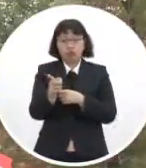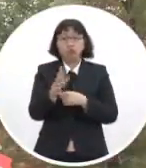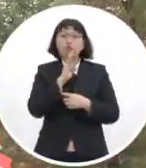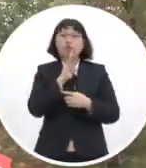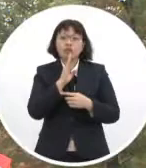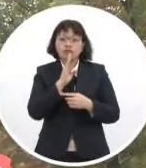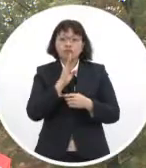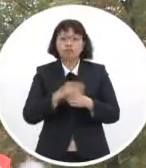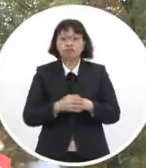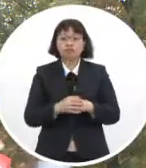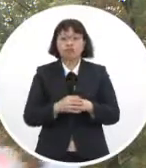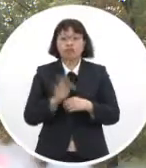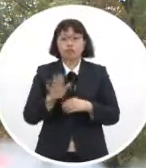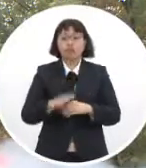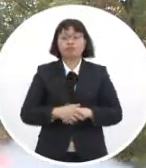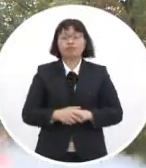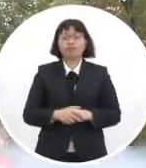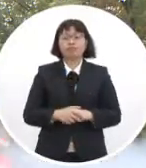よ。